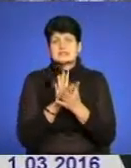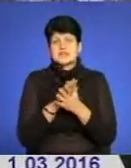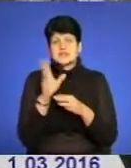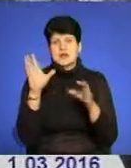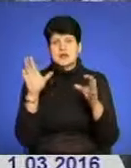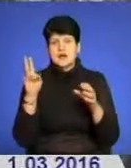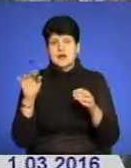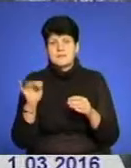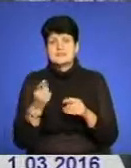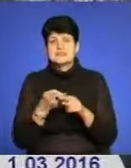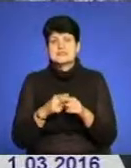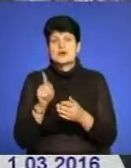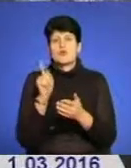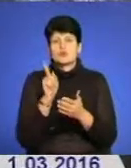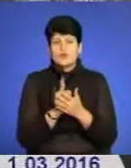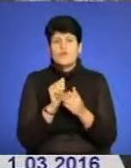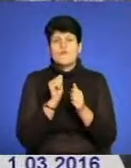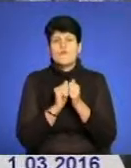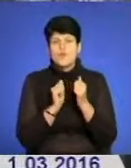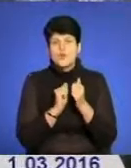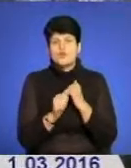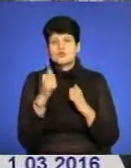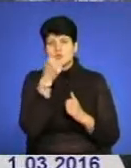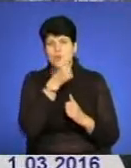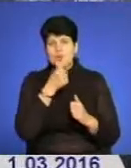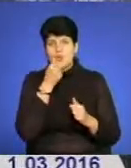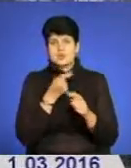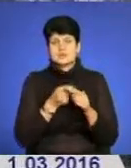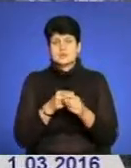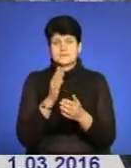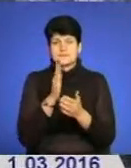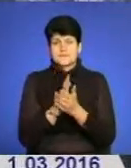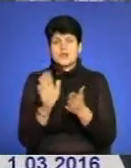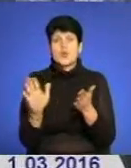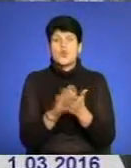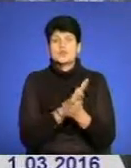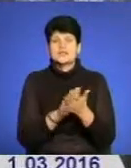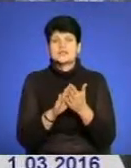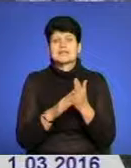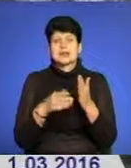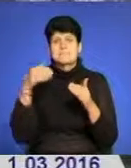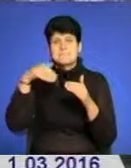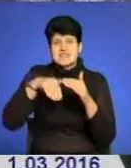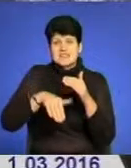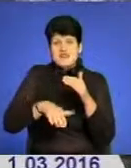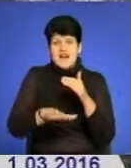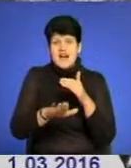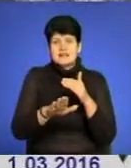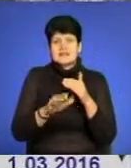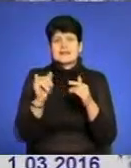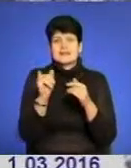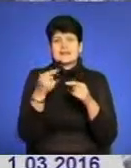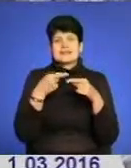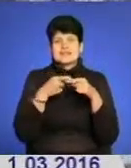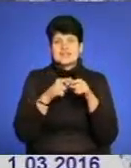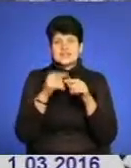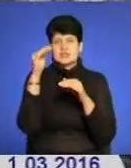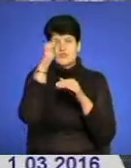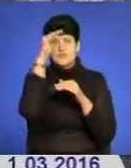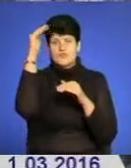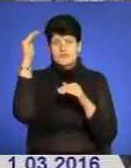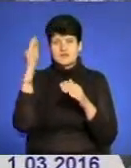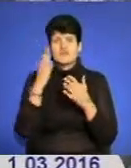Це обов'язково дезінфекція кожного року це відбувається. Очистка підвальних і технічних підвальних приміщень, технічних поверхів, яке